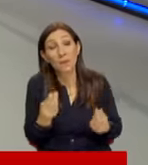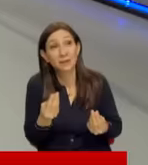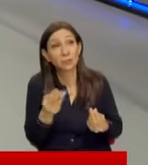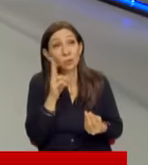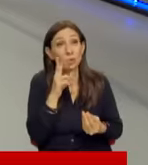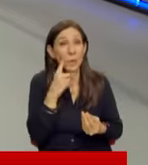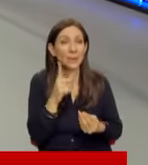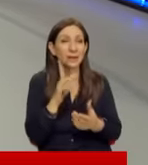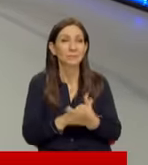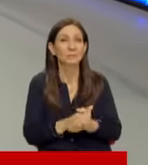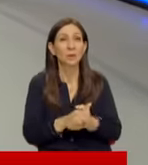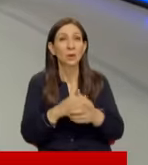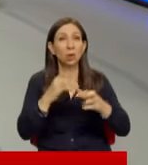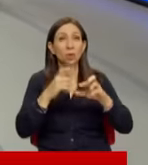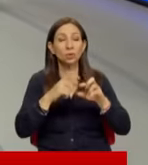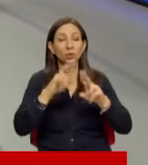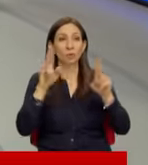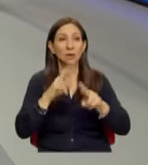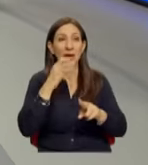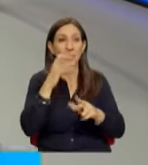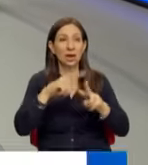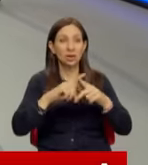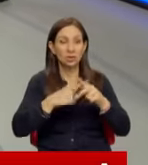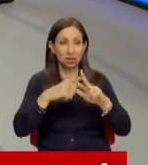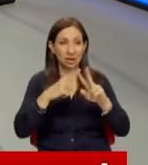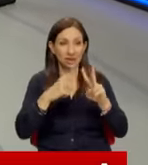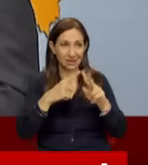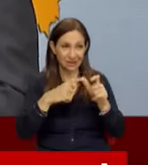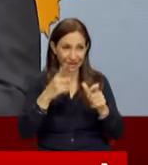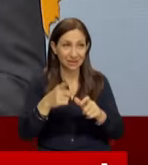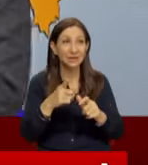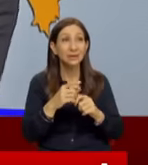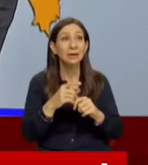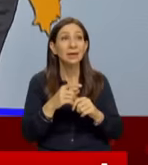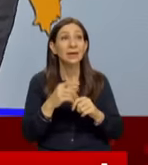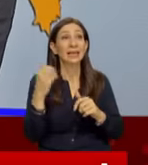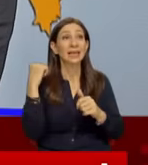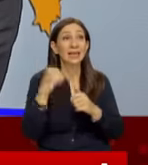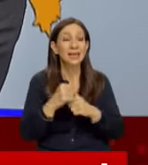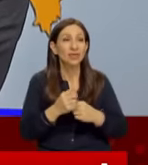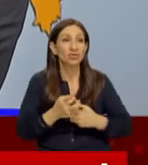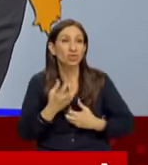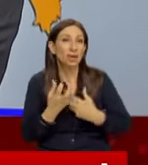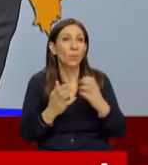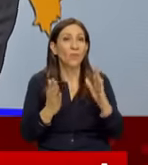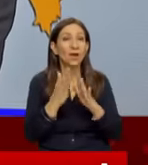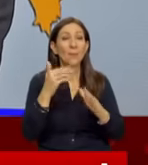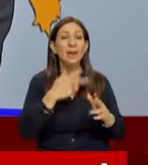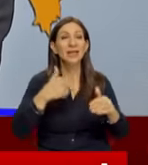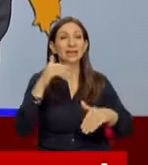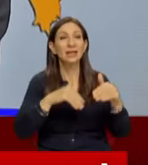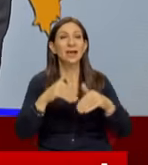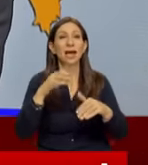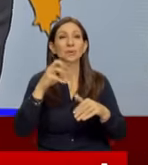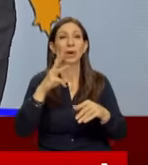sonuçtur neticede. Reuters, uluslararası haber ajansı, dünyanın en büyük haber ajansı diyebiliriz Reuters için. Yeniden canlanan muhalefet yerel seçimlerde